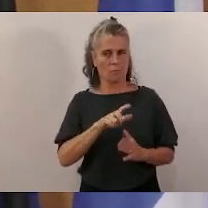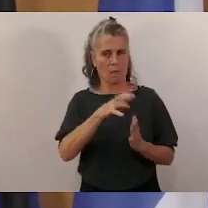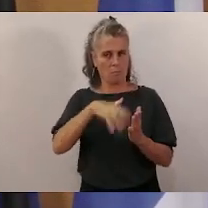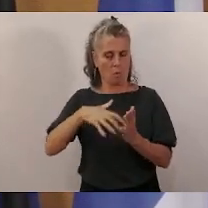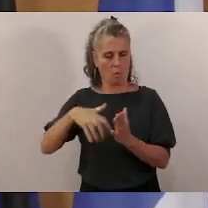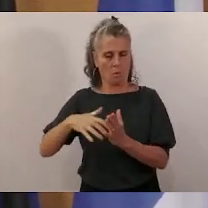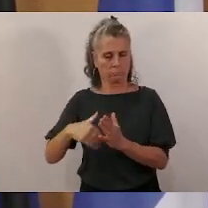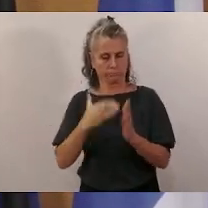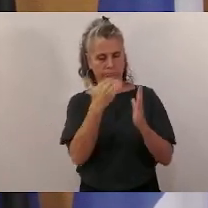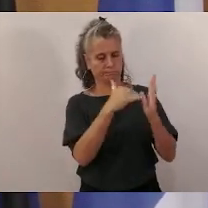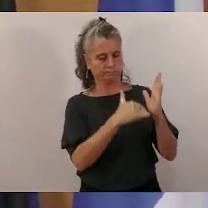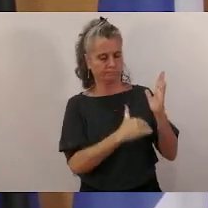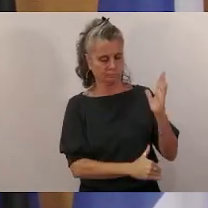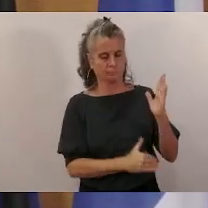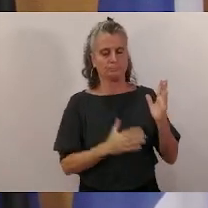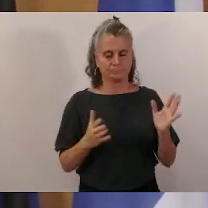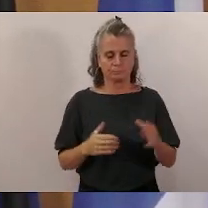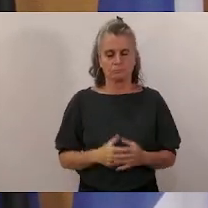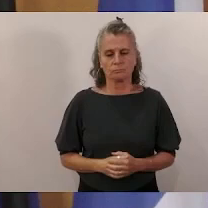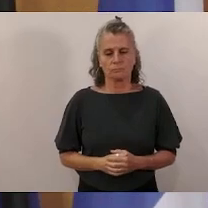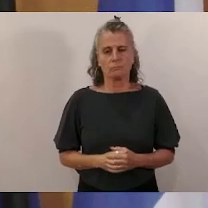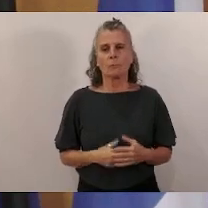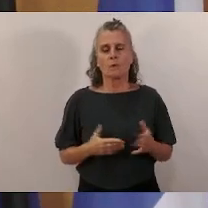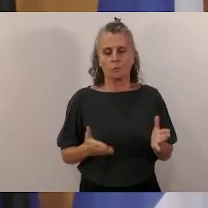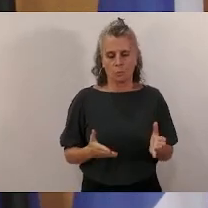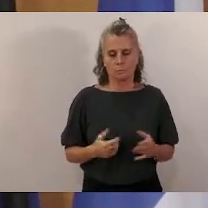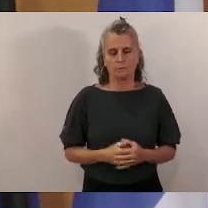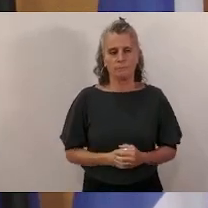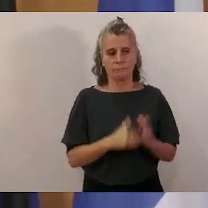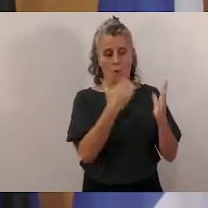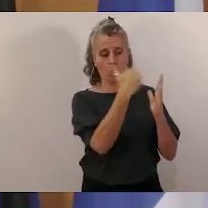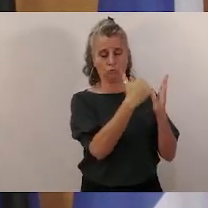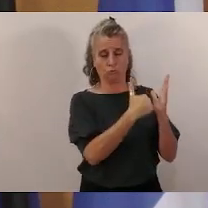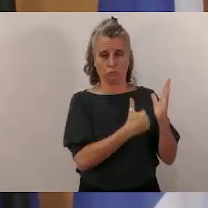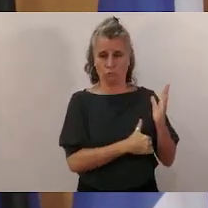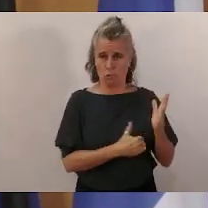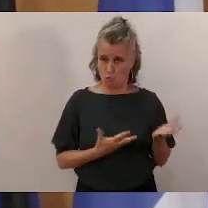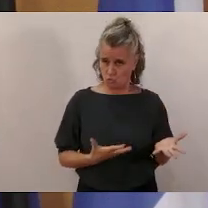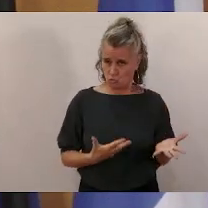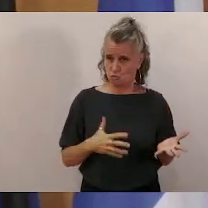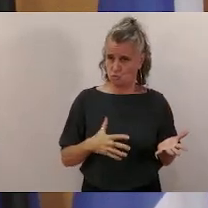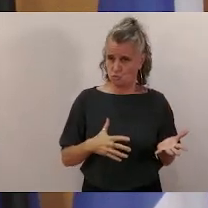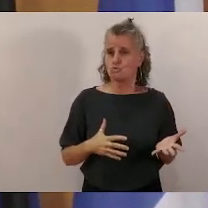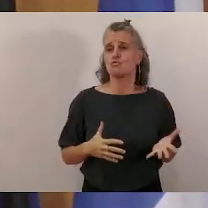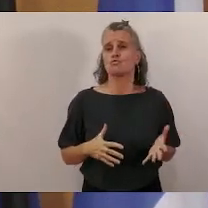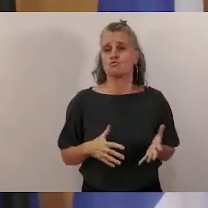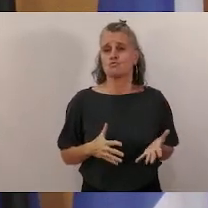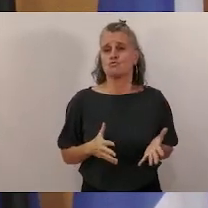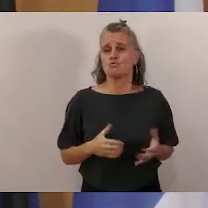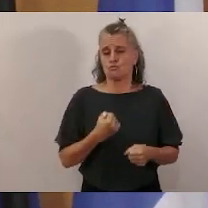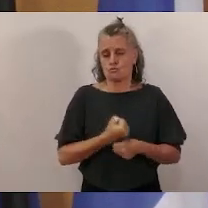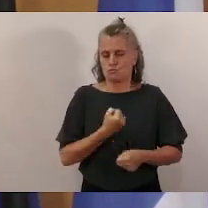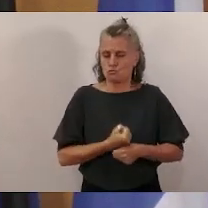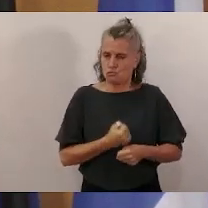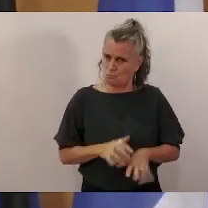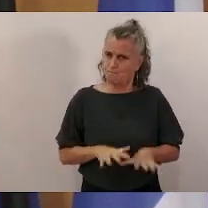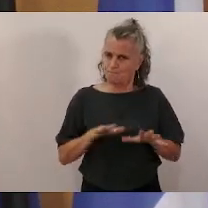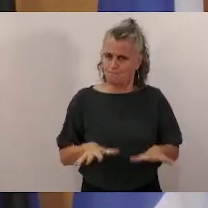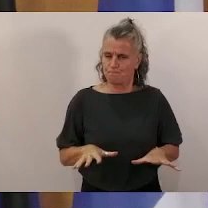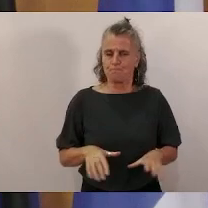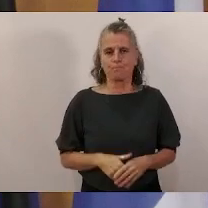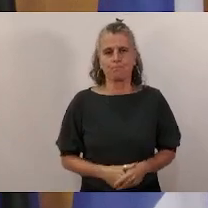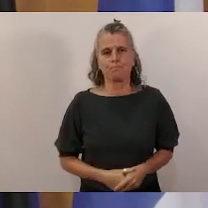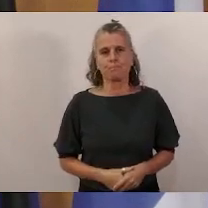Nous avons 42 rapports à l'ordre du jour, donc un ordre du jour assez chargé. Et je vais donc